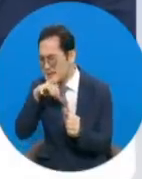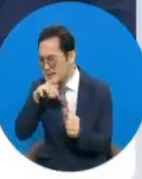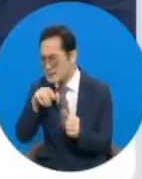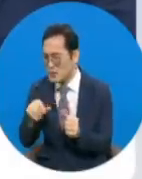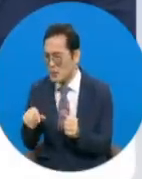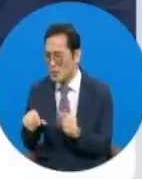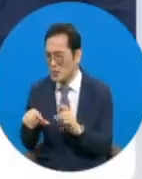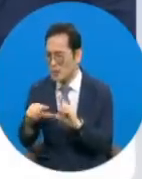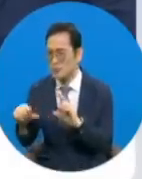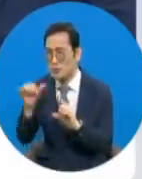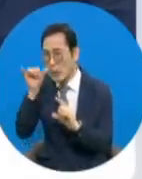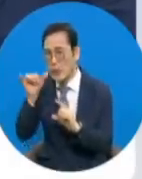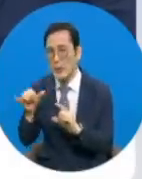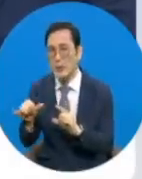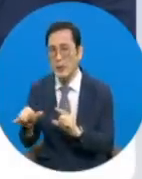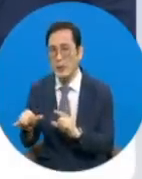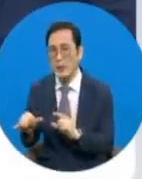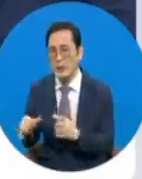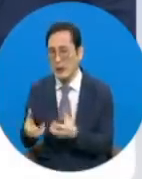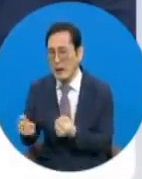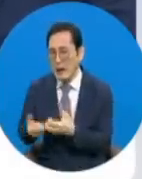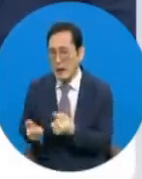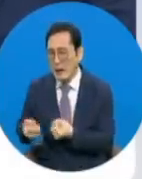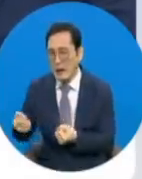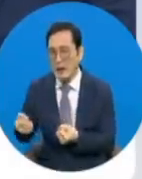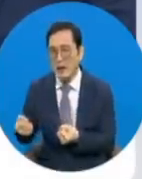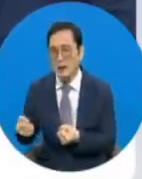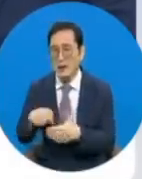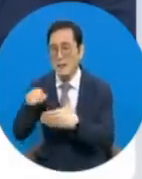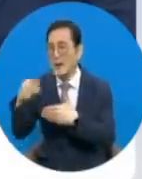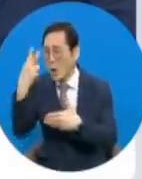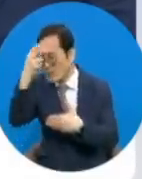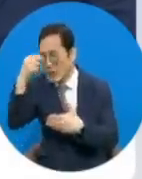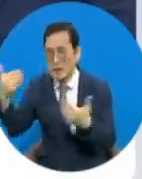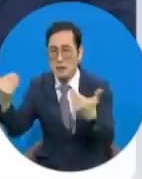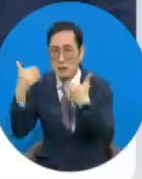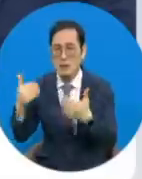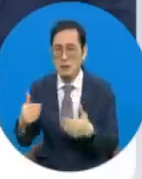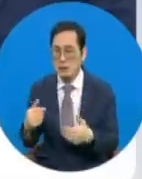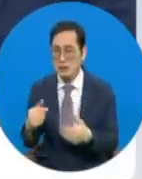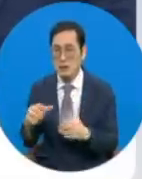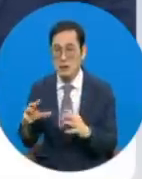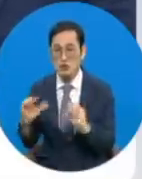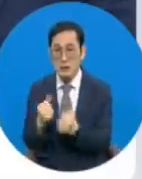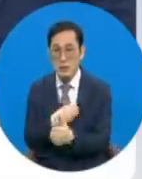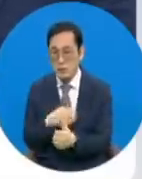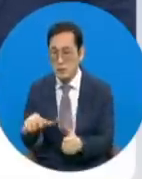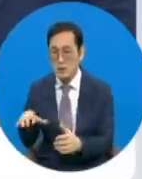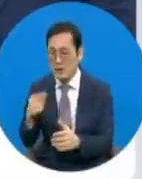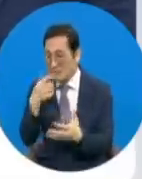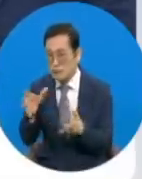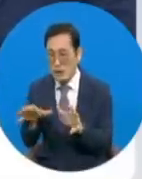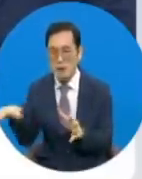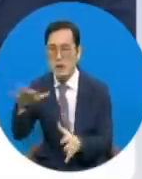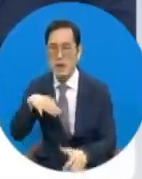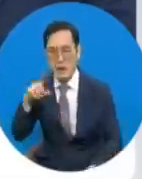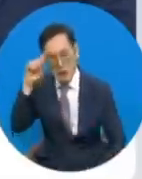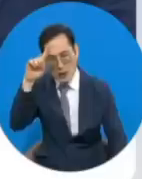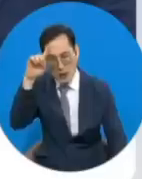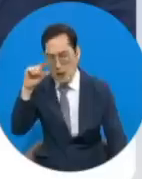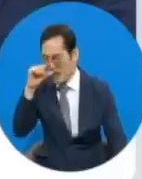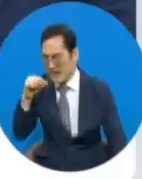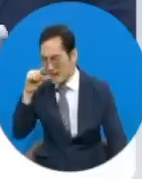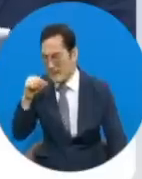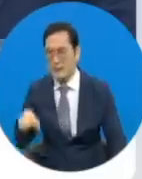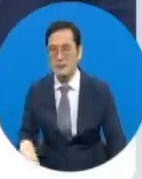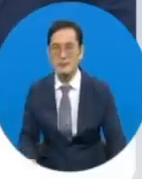이어져 오고 있다 보니까 의원들뿐만 아니고 모든 당원들도 굉장히 좀 예민해 있는 상황입니다. 그래서 서로에게 날선 발언들을 하는 것